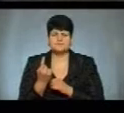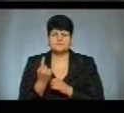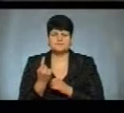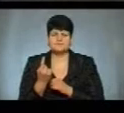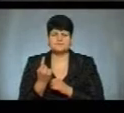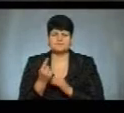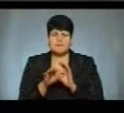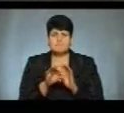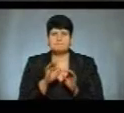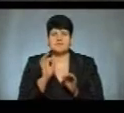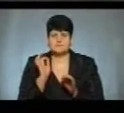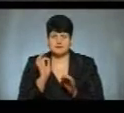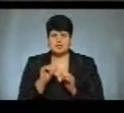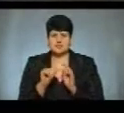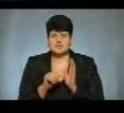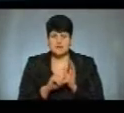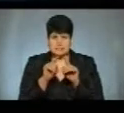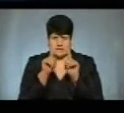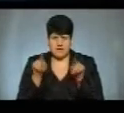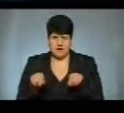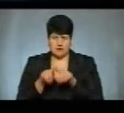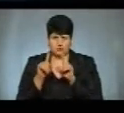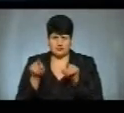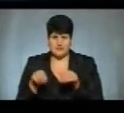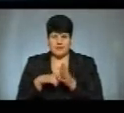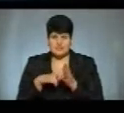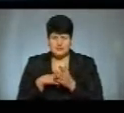першу підбірку, це 16 аркушів. Листи